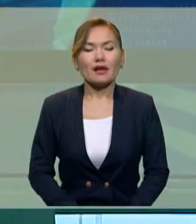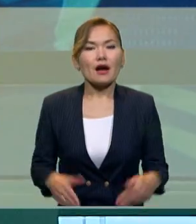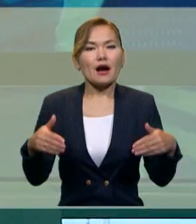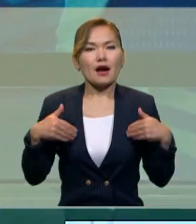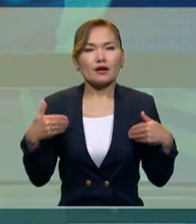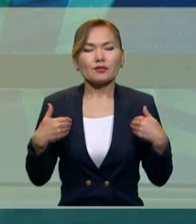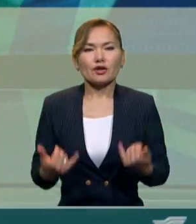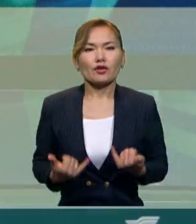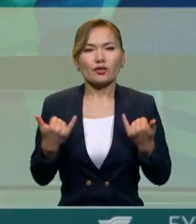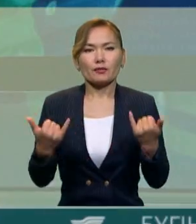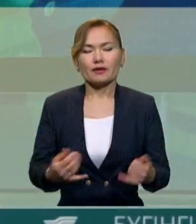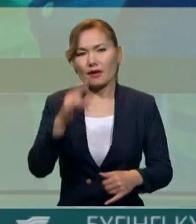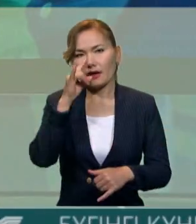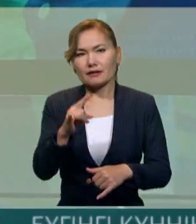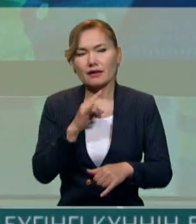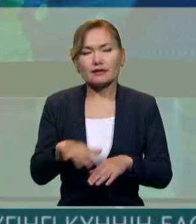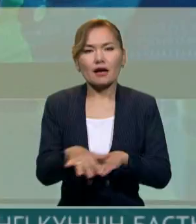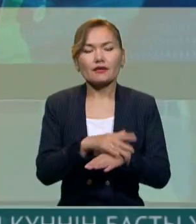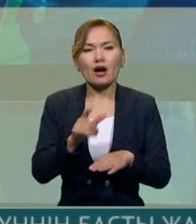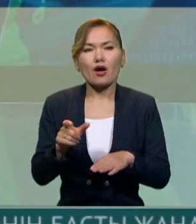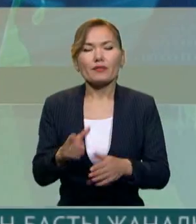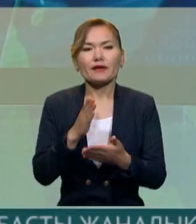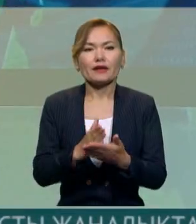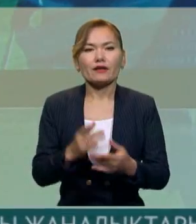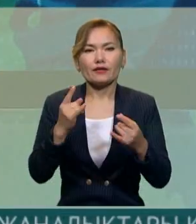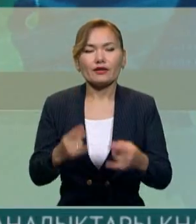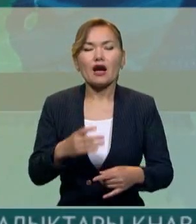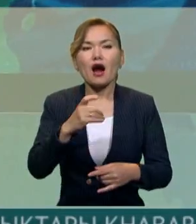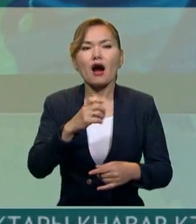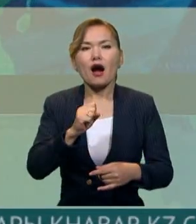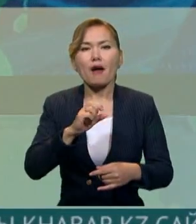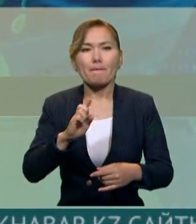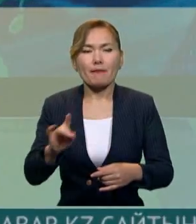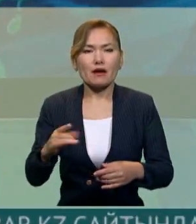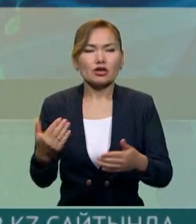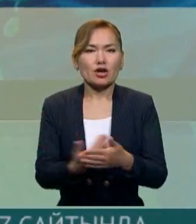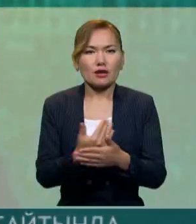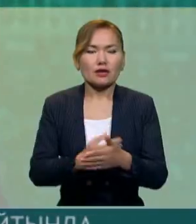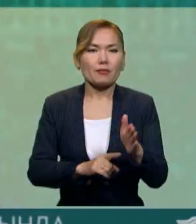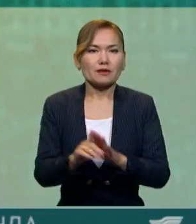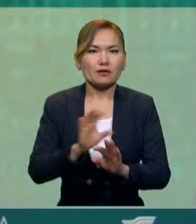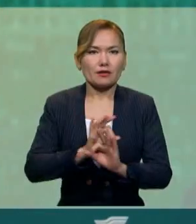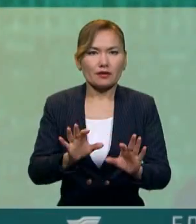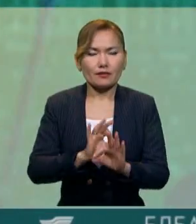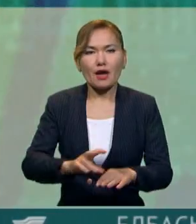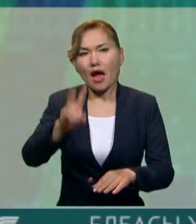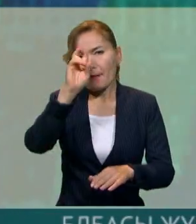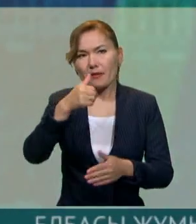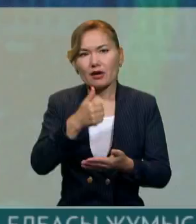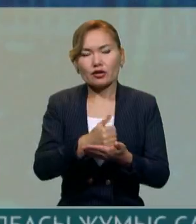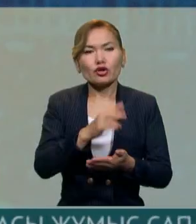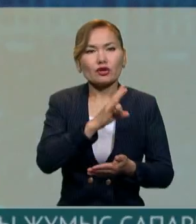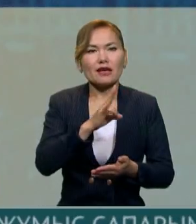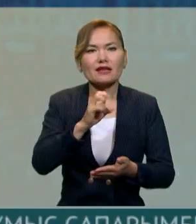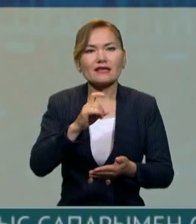Хабар арнасының тілшілері әзірлеген жаңалықтар легімен таныс болыңыздар. Студияда Мөлдір Доспаева, суырда аудармада Самал Жантемір. Мемлекет басшысы Нұрсұлтан